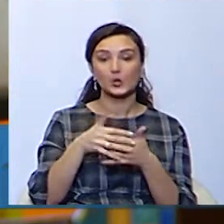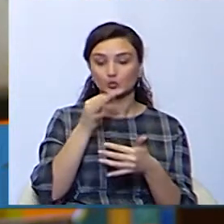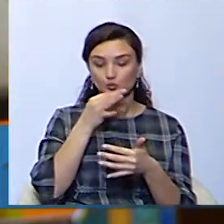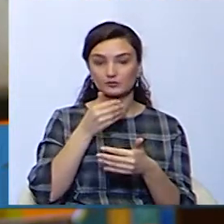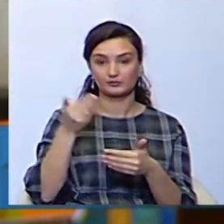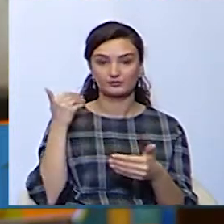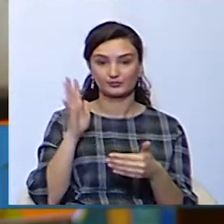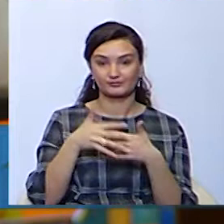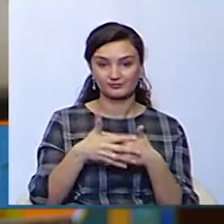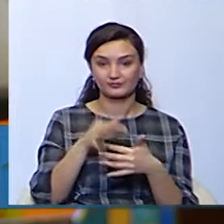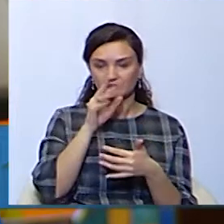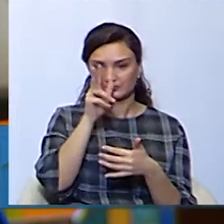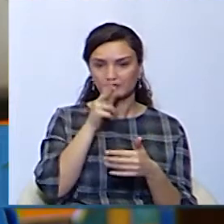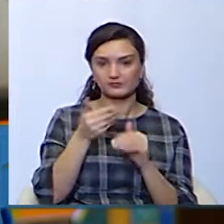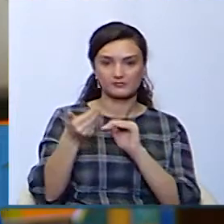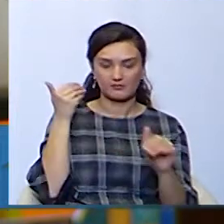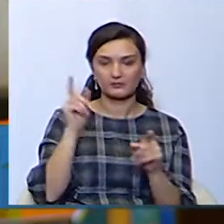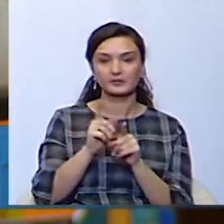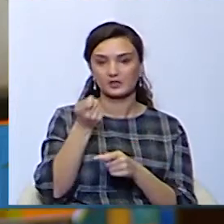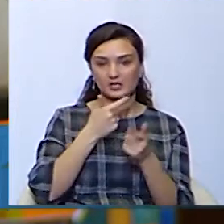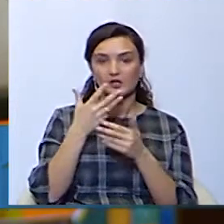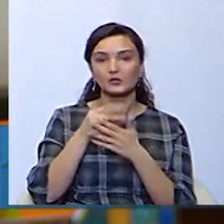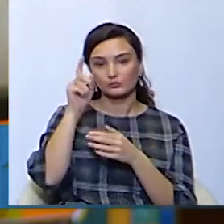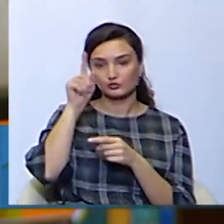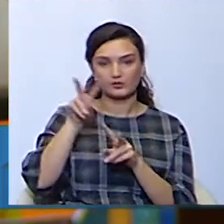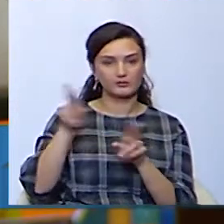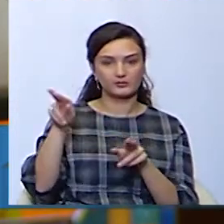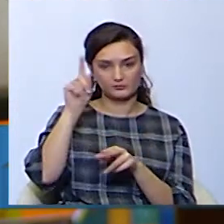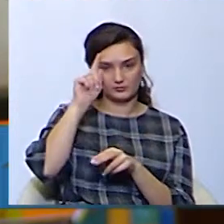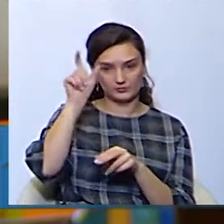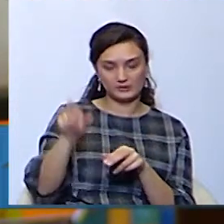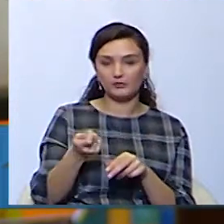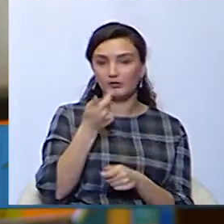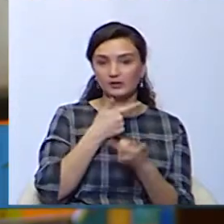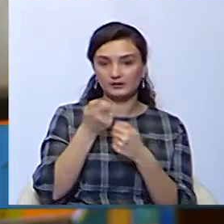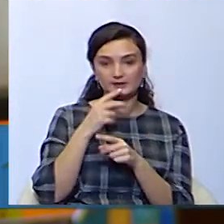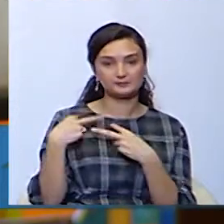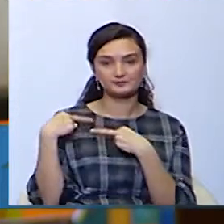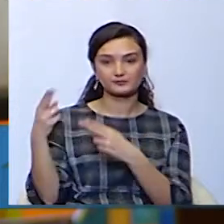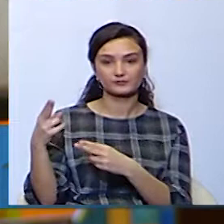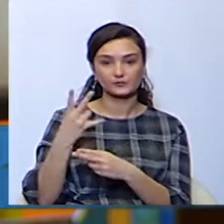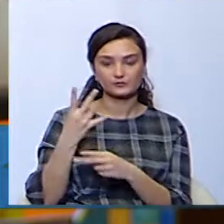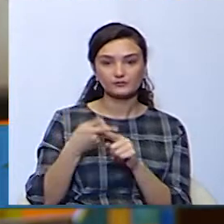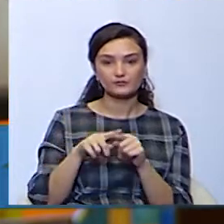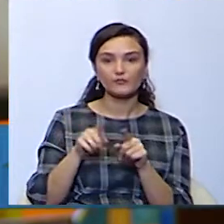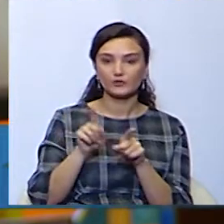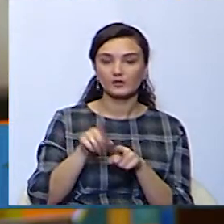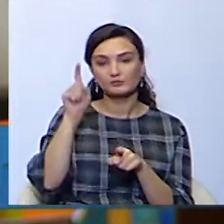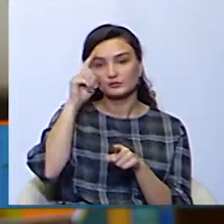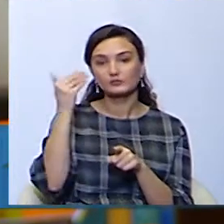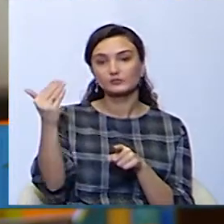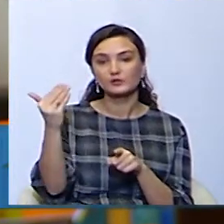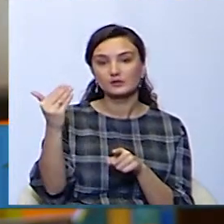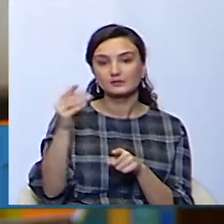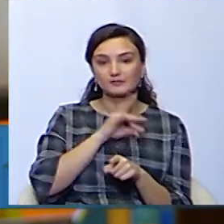დაორსულებამდე, დაახლოებით 3 თვით ადრე, და სასურველია მისმა პარტნიორმაც, იმიტომ რომ აი ამ შემთხვევაში, რა თქმა უნდა, მოაწილებს როგორც სპერმატოზოიდი,